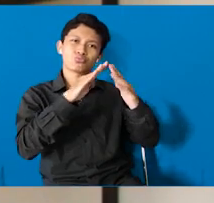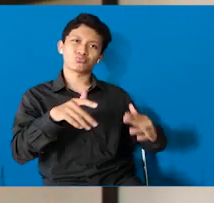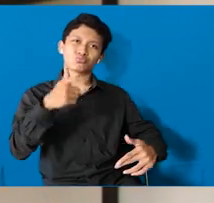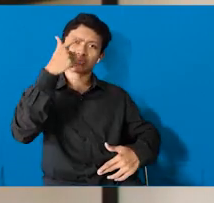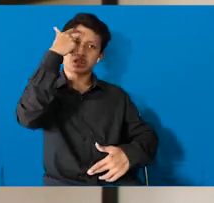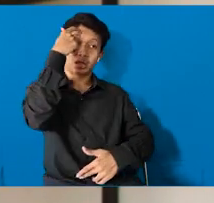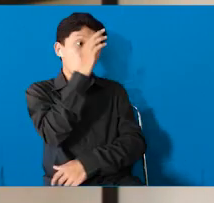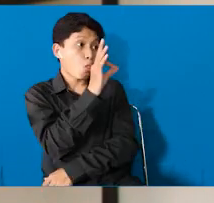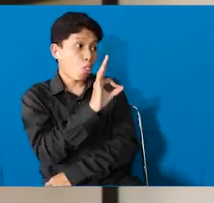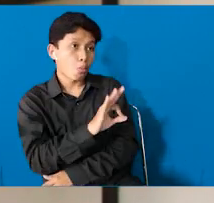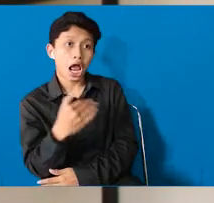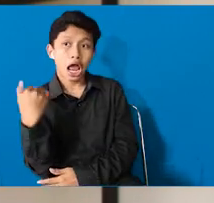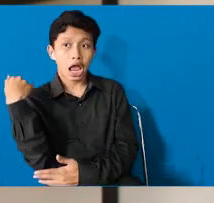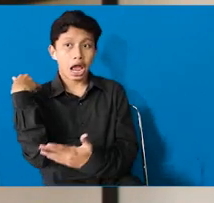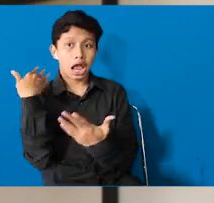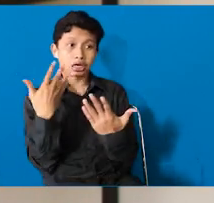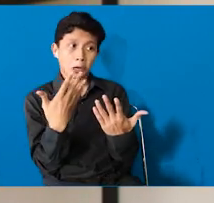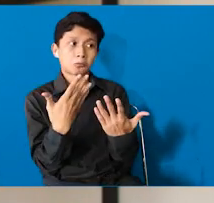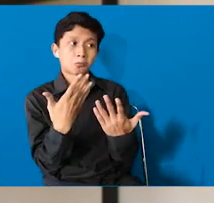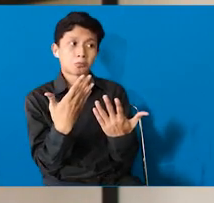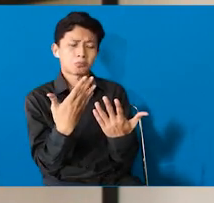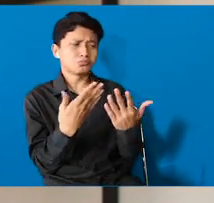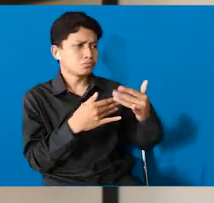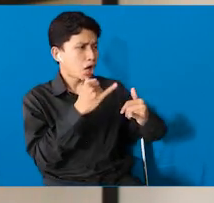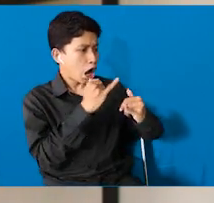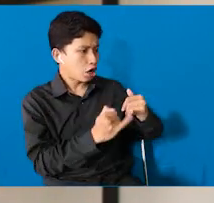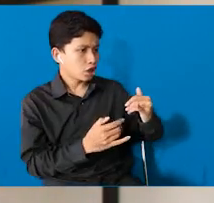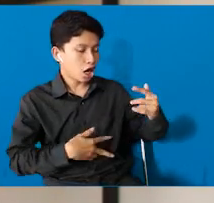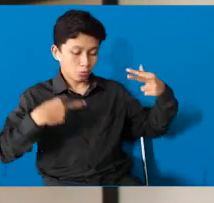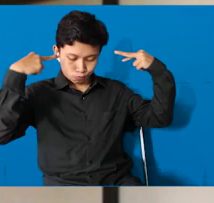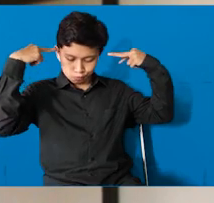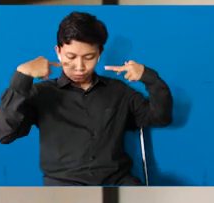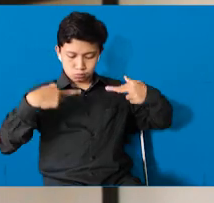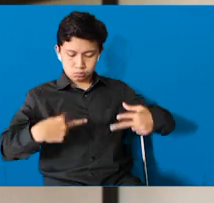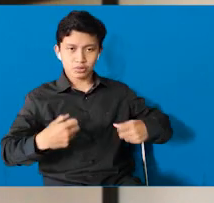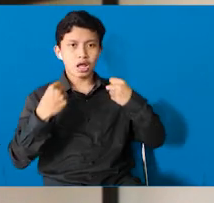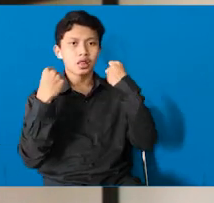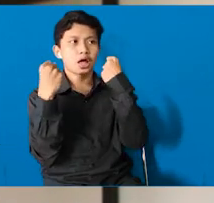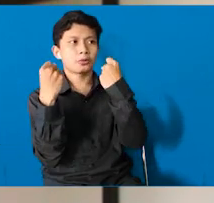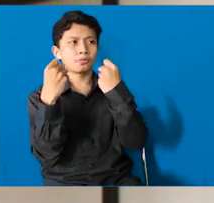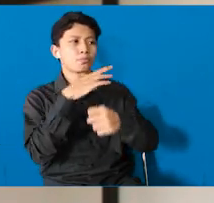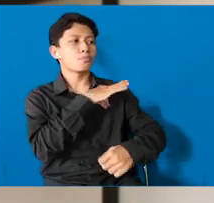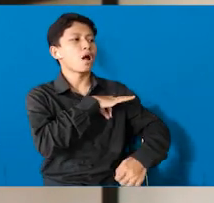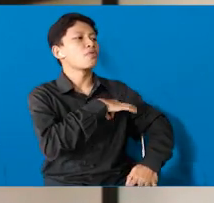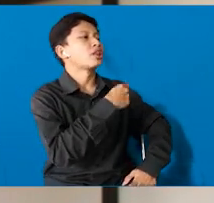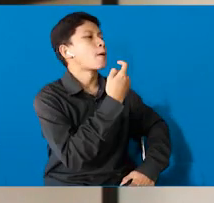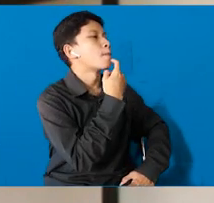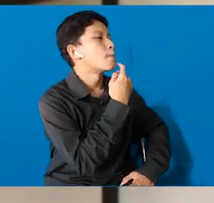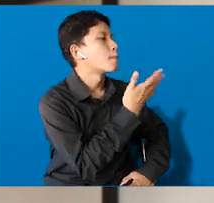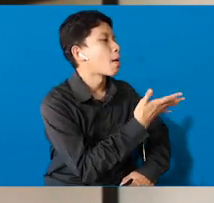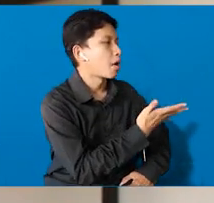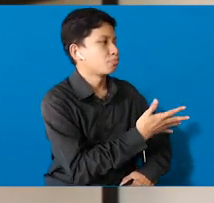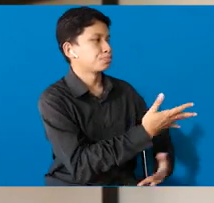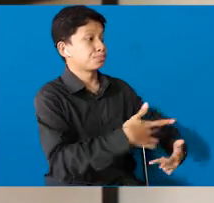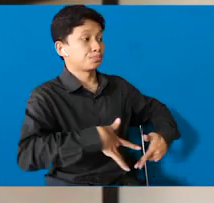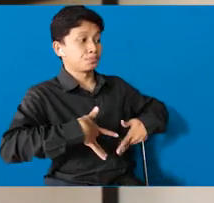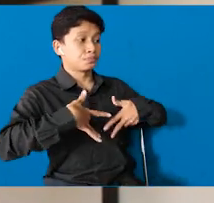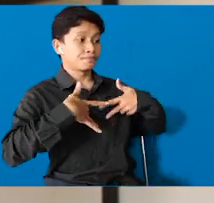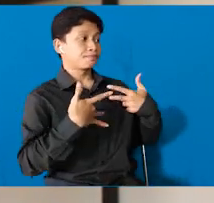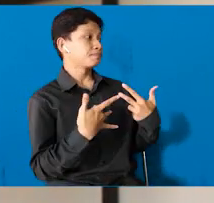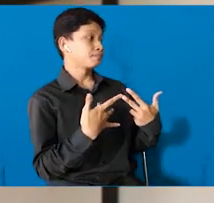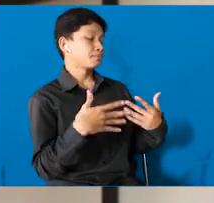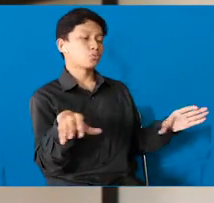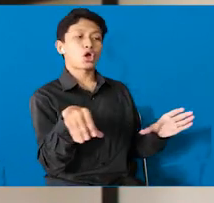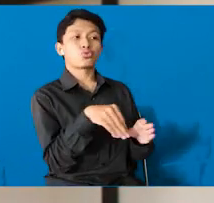Sentolo 1 datang ke teman-teman KDK Sukorono, akhirnya ada cek kesehatan. Nah, apa manfaat yang dirasakan oleh Mas